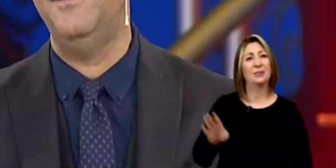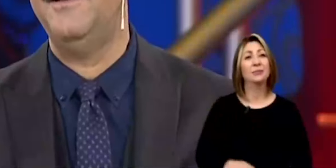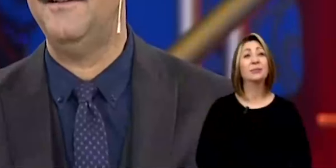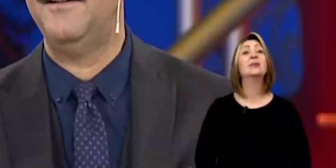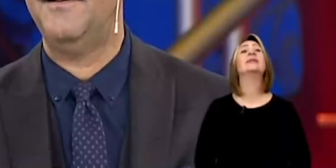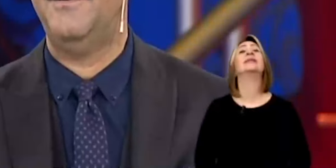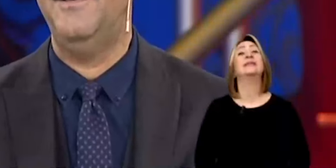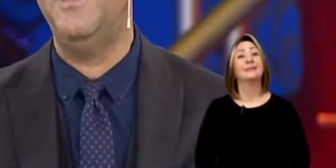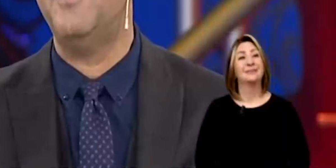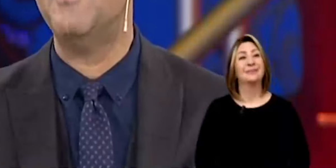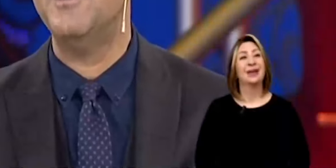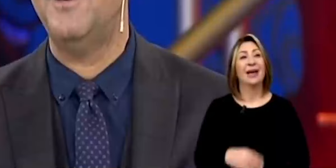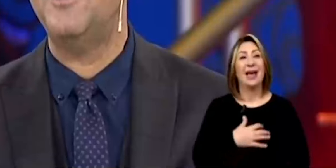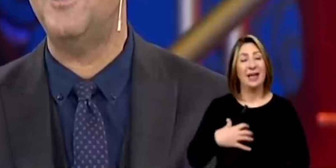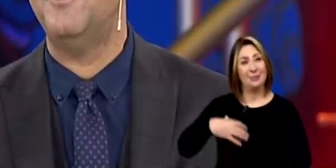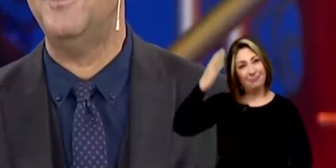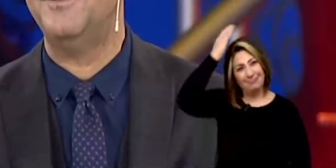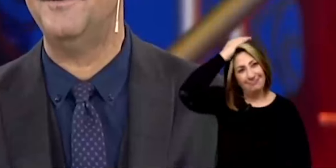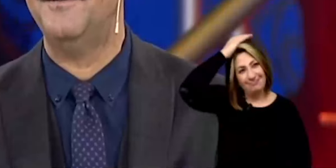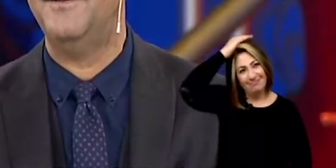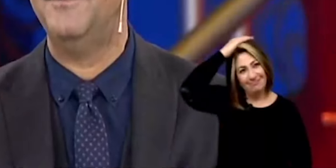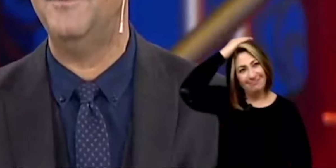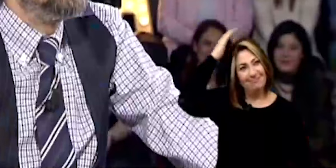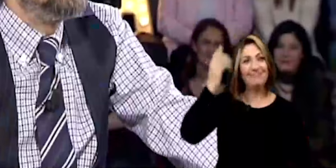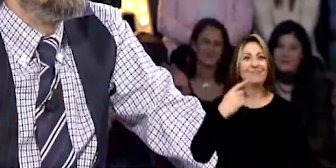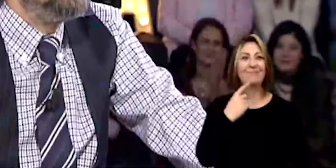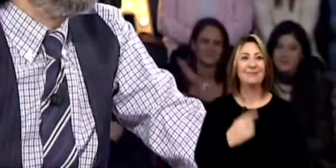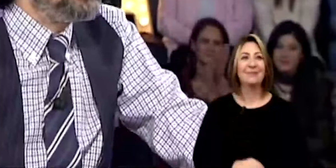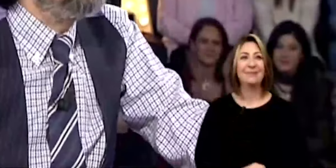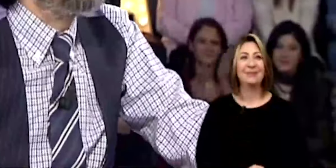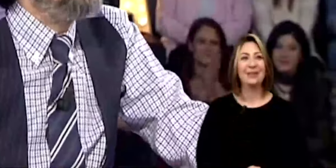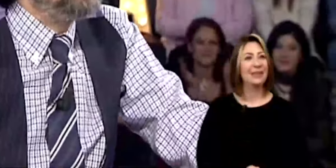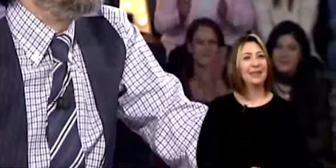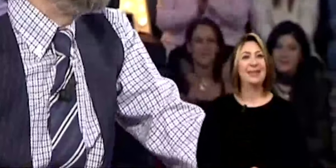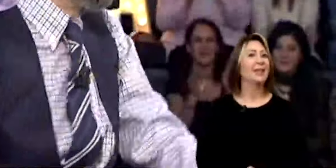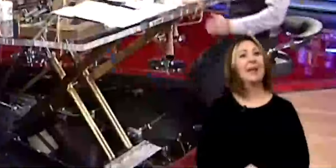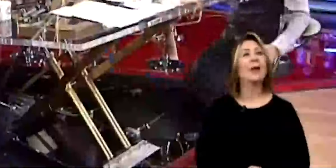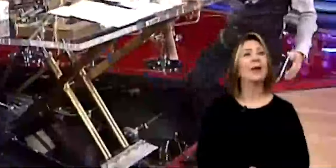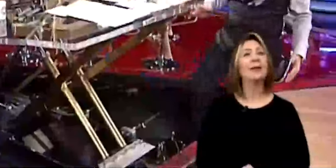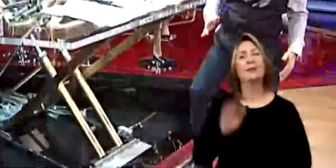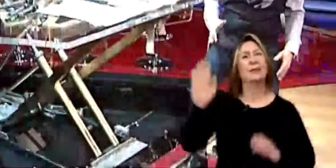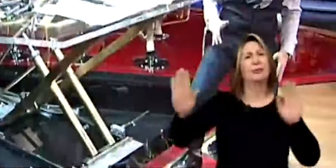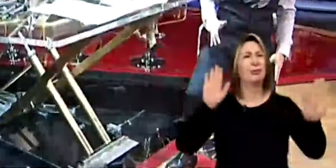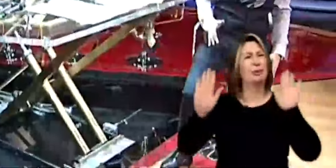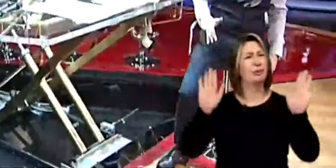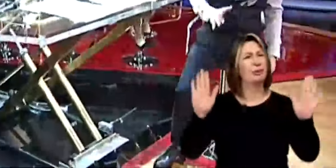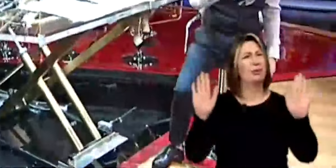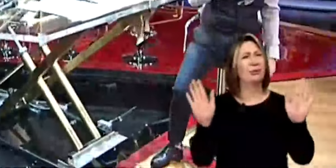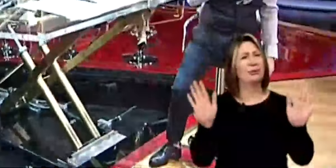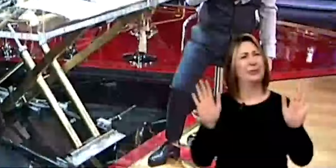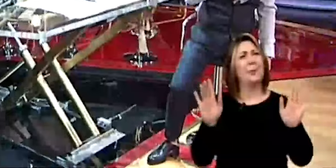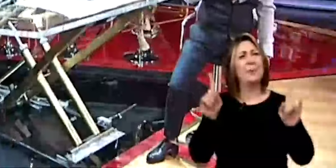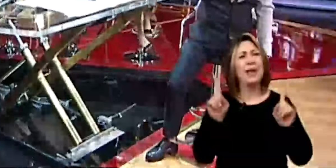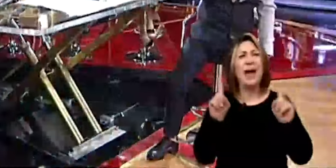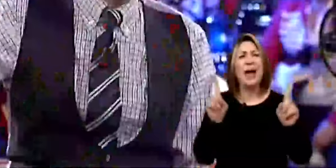Yok anneler başımızın tacı canım onlar yani. Niye ya biz babalar. Çocuklarım. Ya durun. Bir